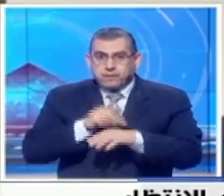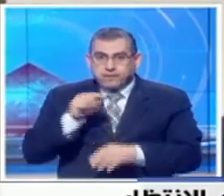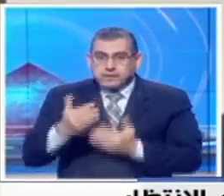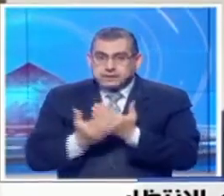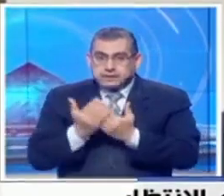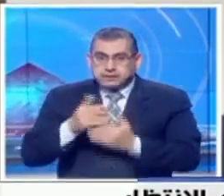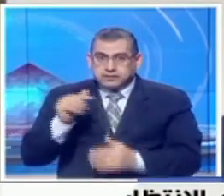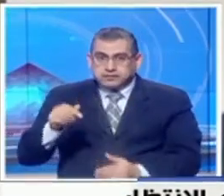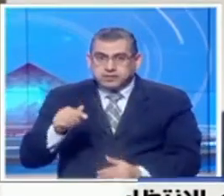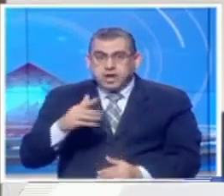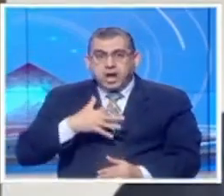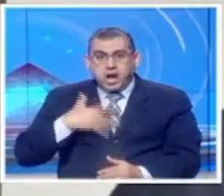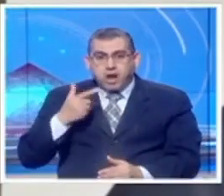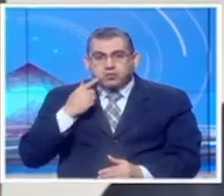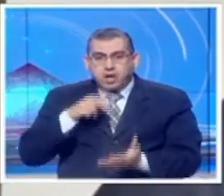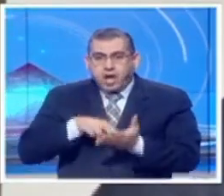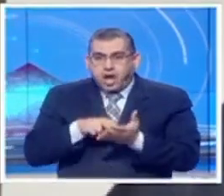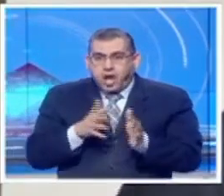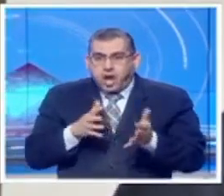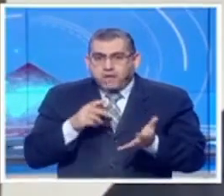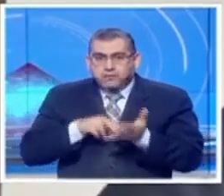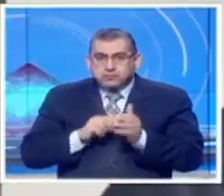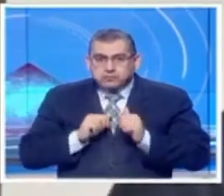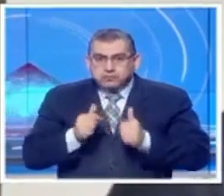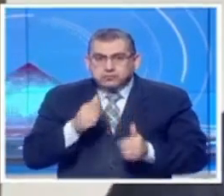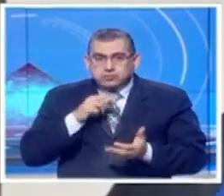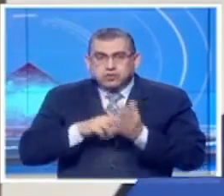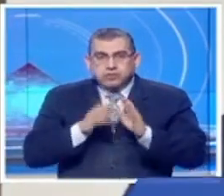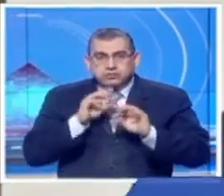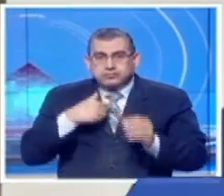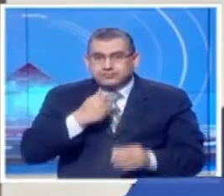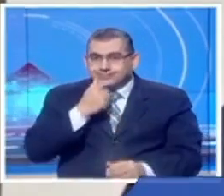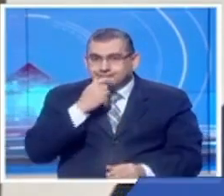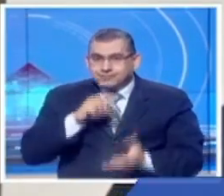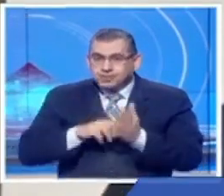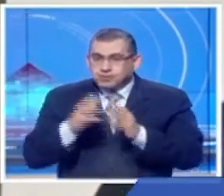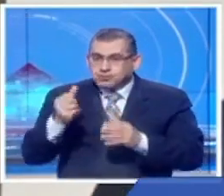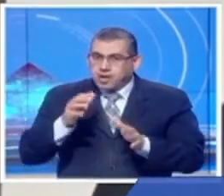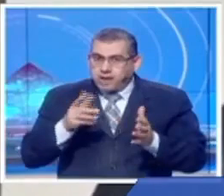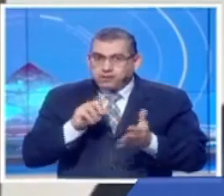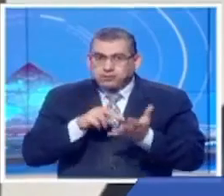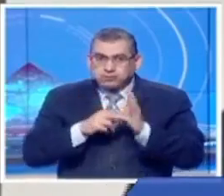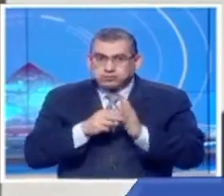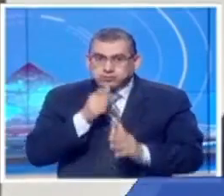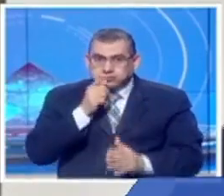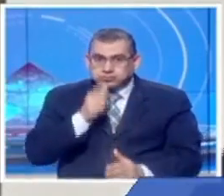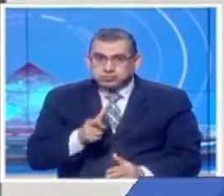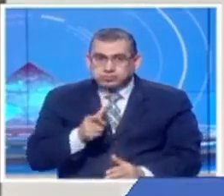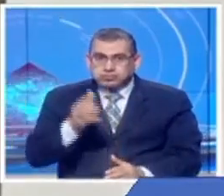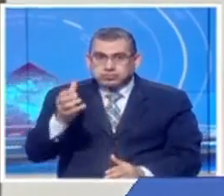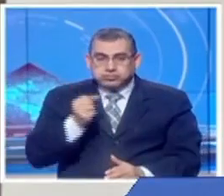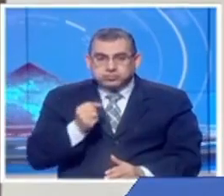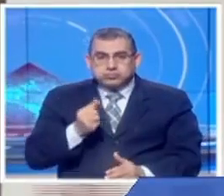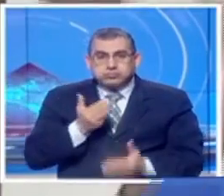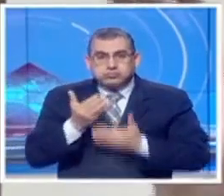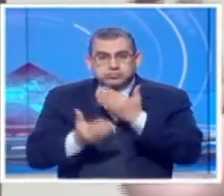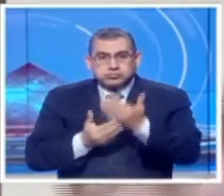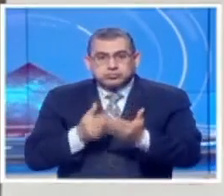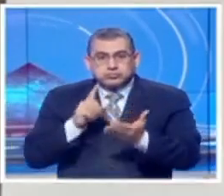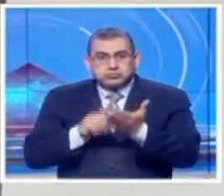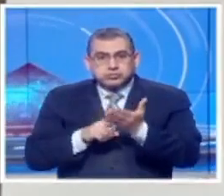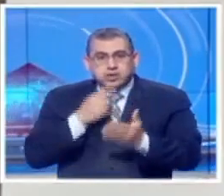جديد بيبقى فيه رهبه كده وخايف والدنيا سودة في وشه وخايف من المرض، لا احنا بنديله طاقه، انا زيك انا بقالي